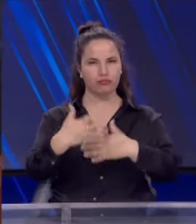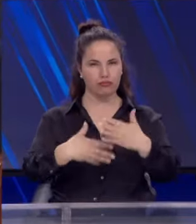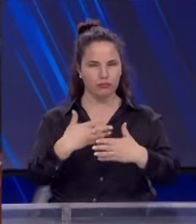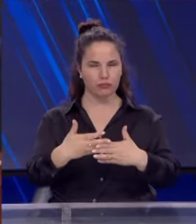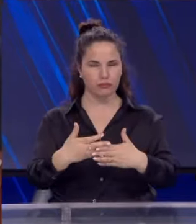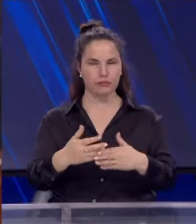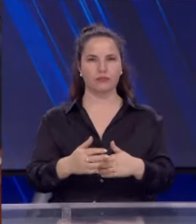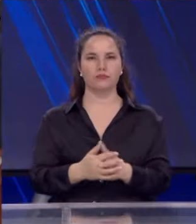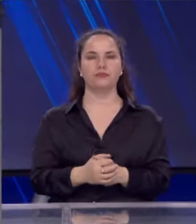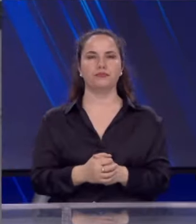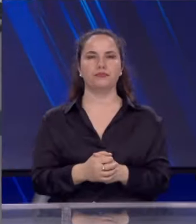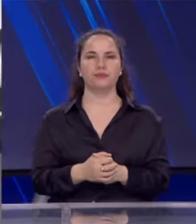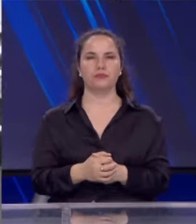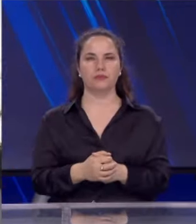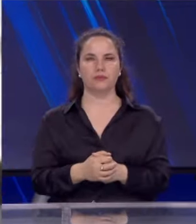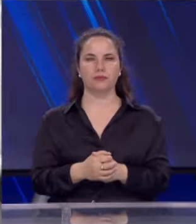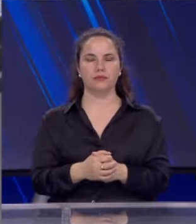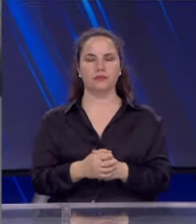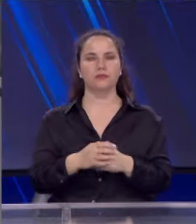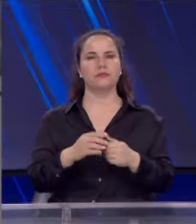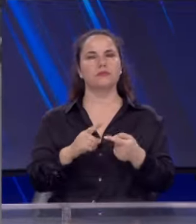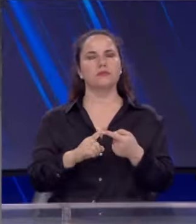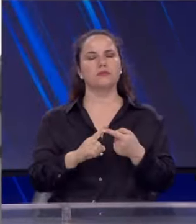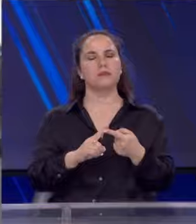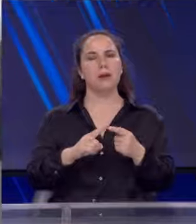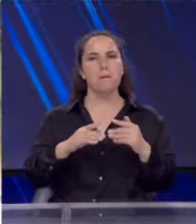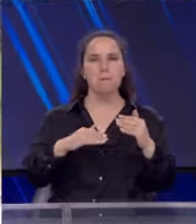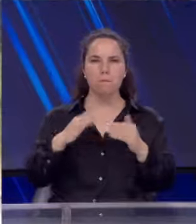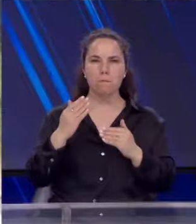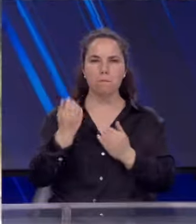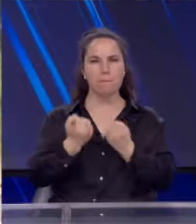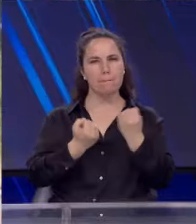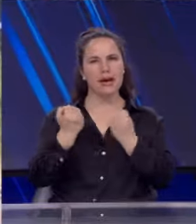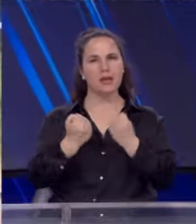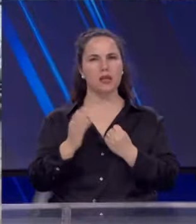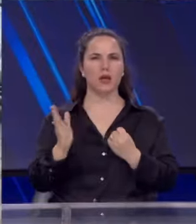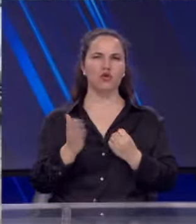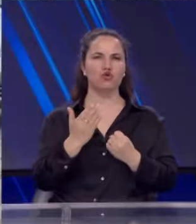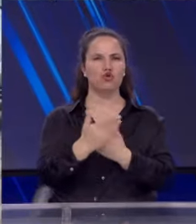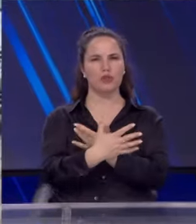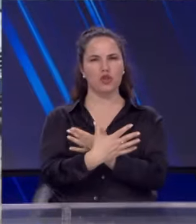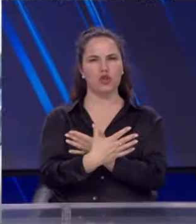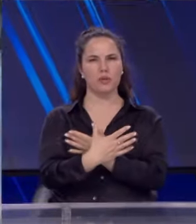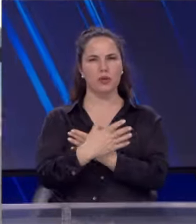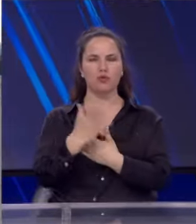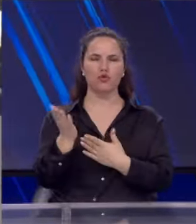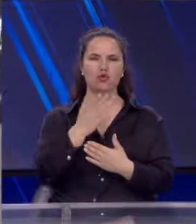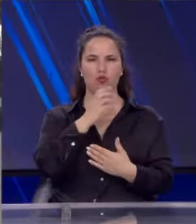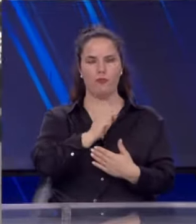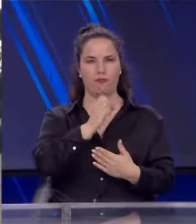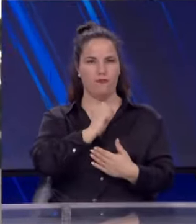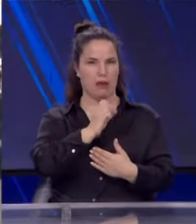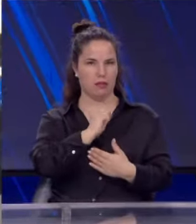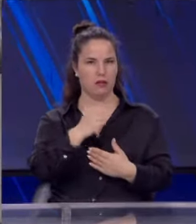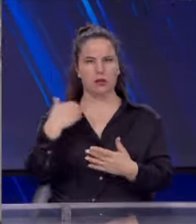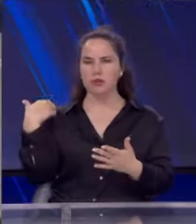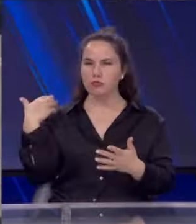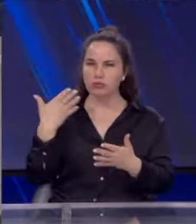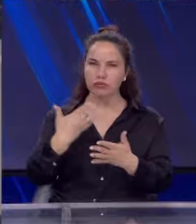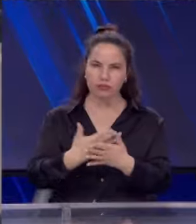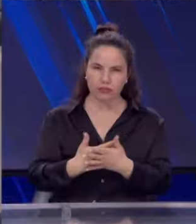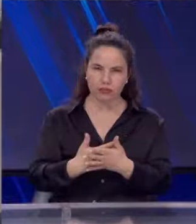selinë e kuvendit. Më shumë se 1/3 e automjeteve në Shqipëri janë mbi 20 vjet të vjetra, por në 3 vitet e fundit ka një interes